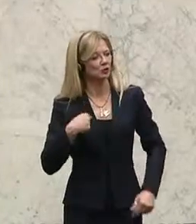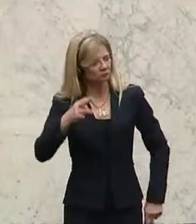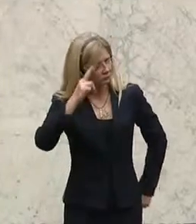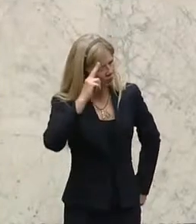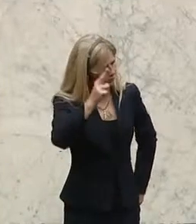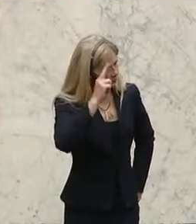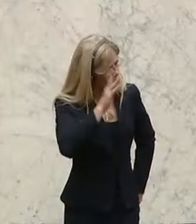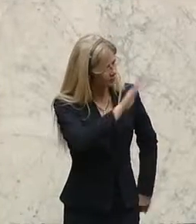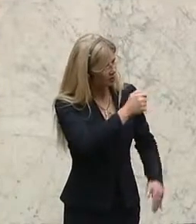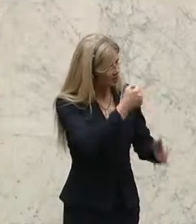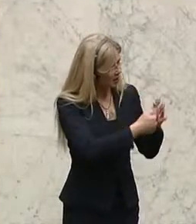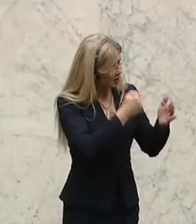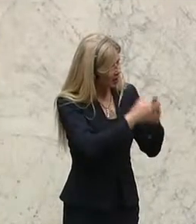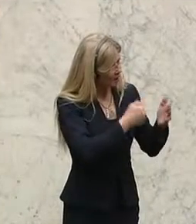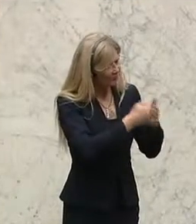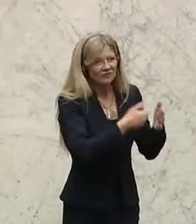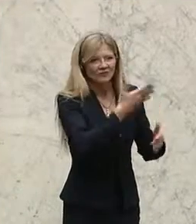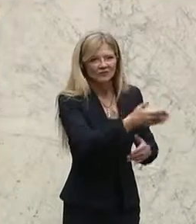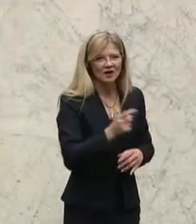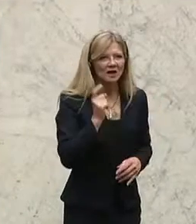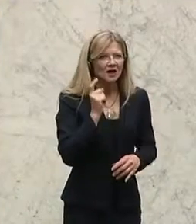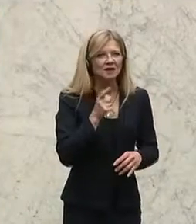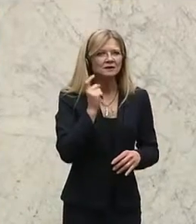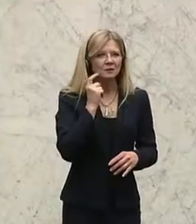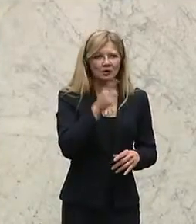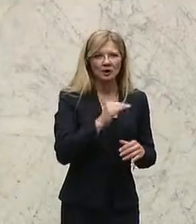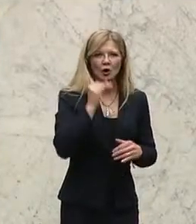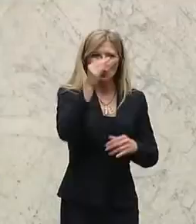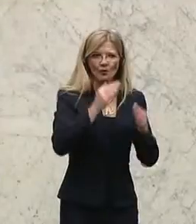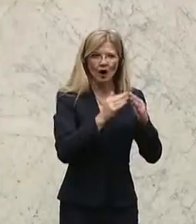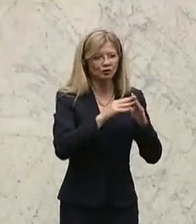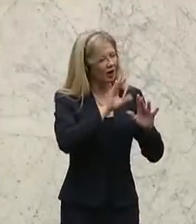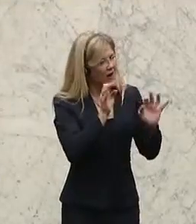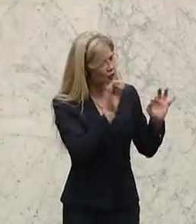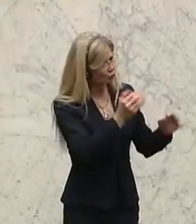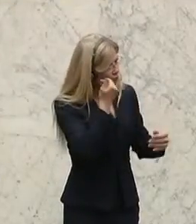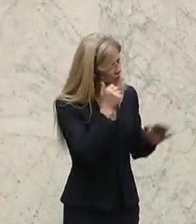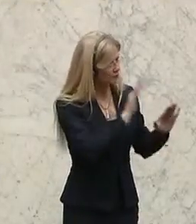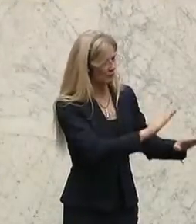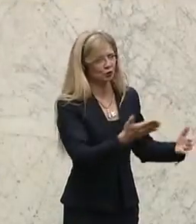Markus Franz, erst fraktionslos, ist am Wort. Alles Gute, weiterhin, bleib so.